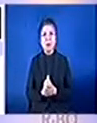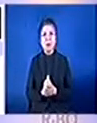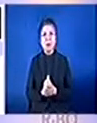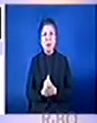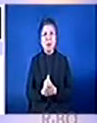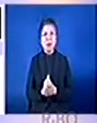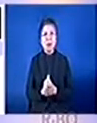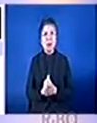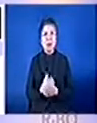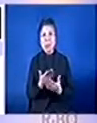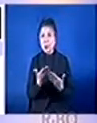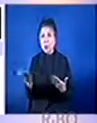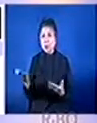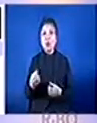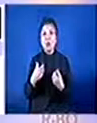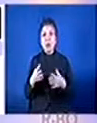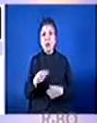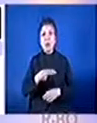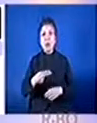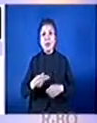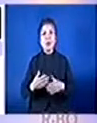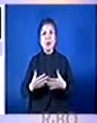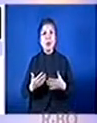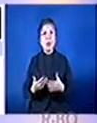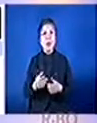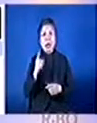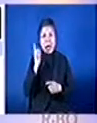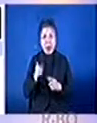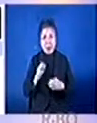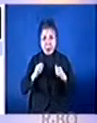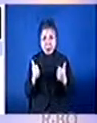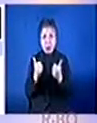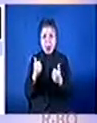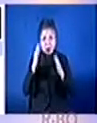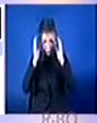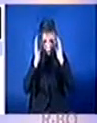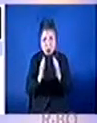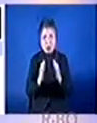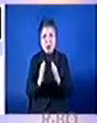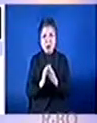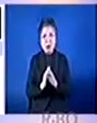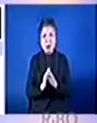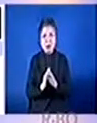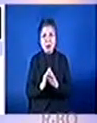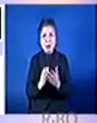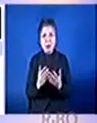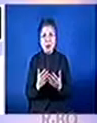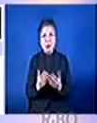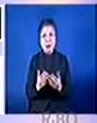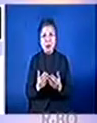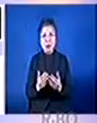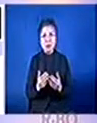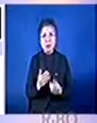Prabowo Sandi melihat masa depan Indonesia cerah jika kita fokus kepada hadirkan solusi